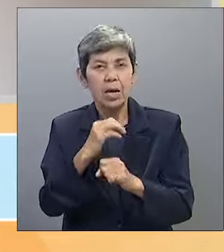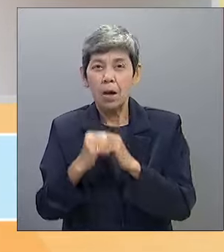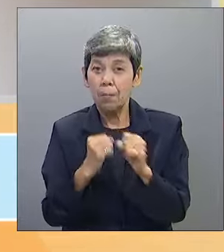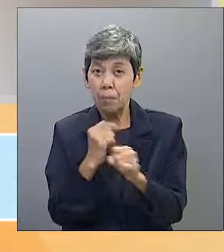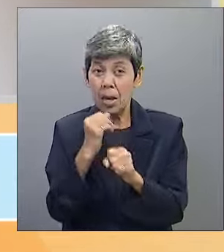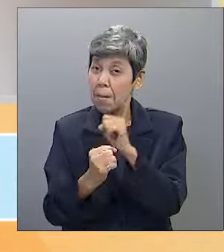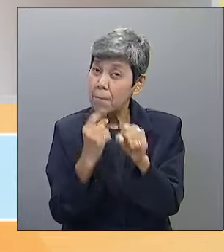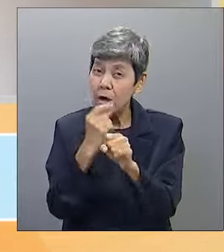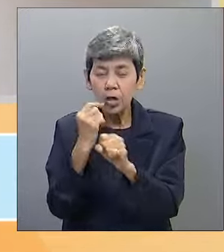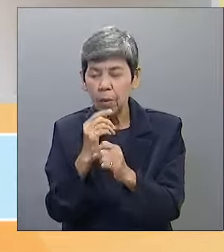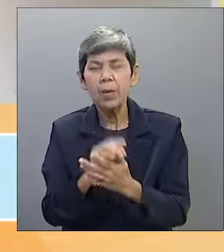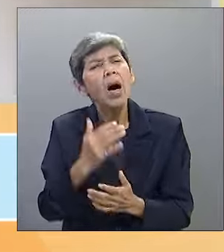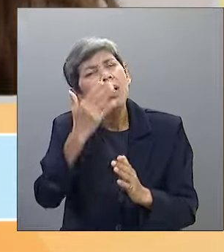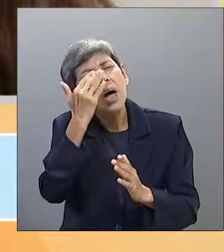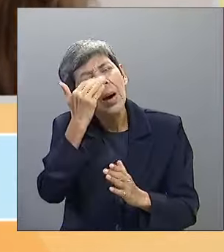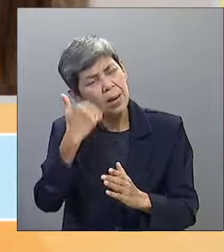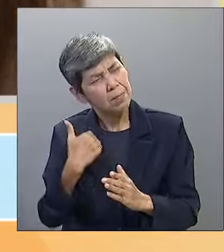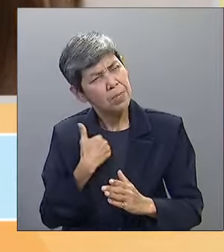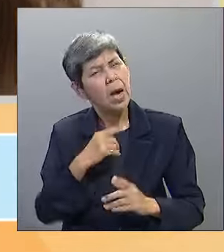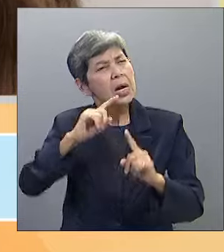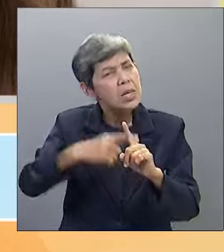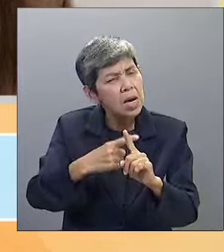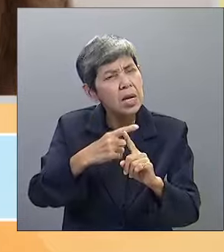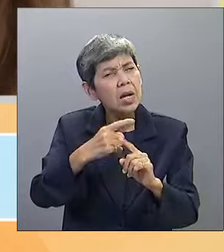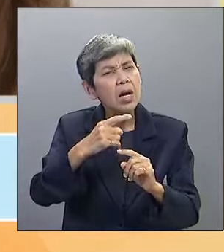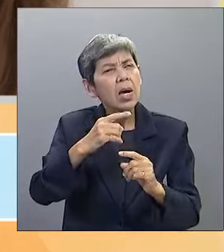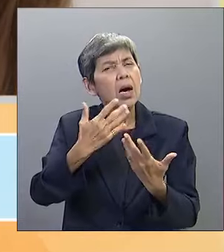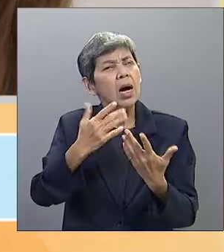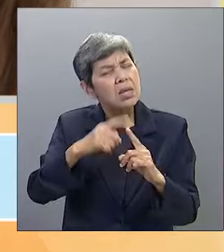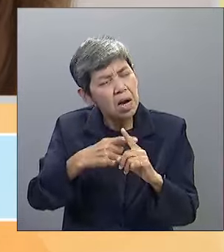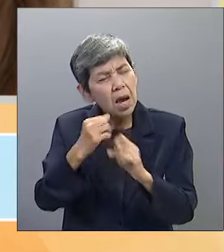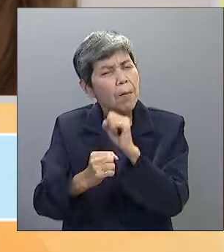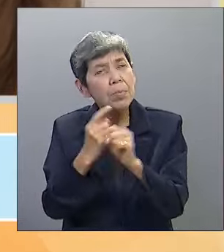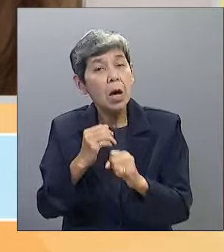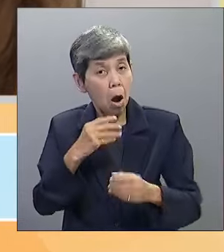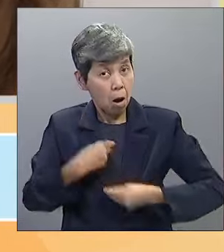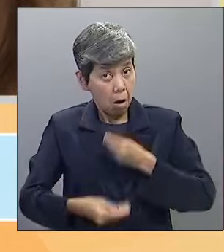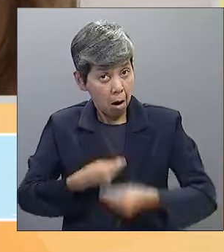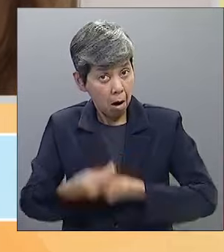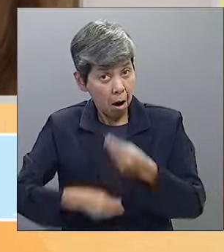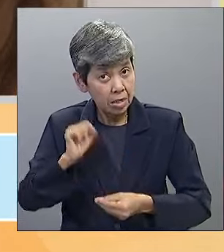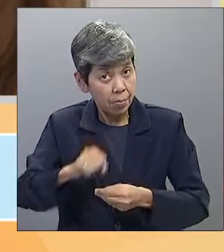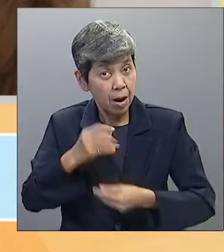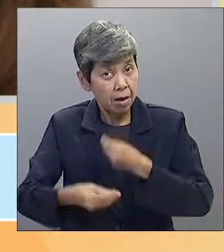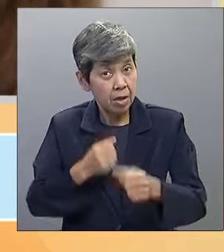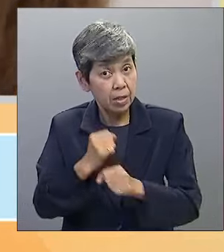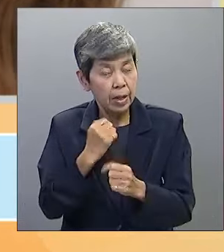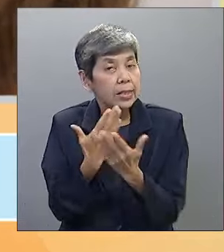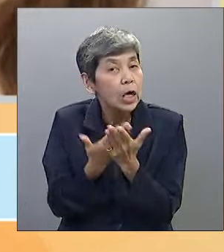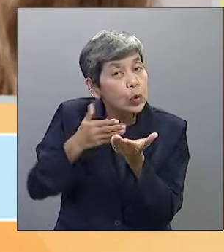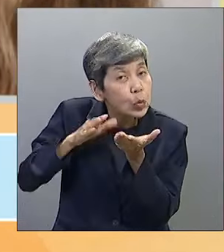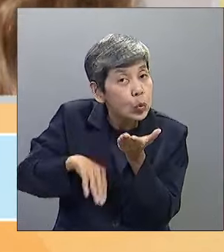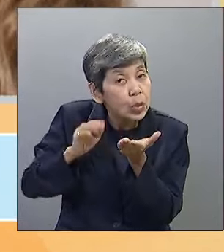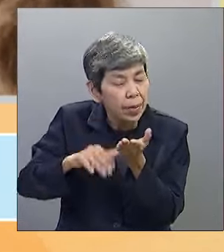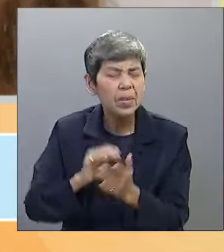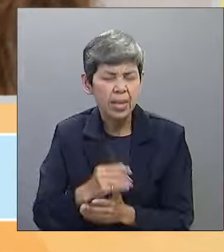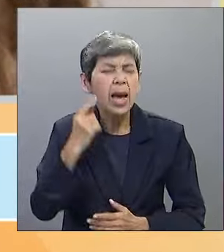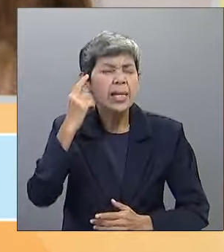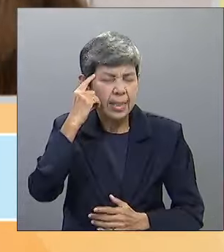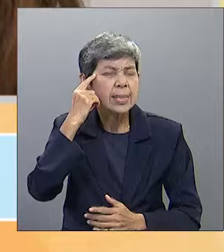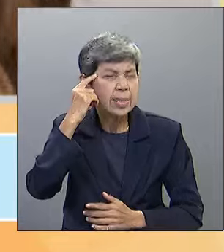ได้ปี2ปี เหตุผลที่มันต้องมีแบบรายเดือนรายปีนี่คือเรื่องของมาร์เก็ตติ้งแล้วก็เรื่องของบัดเจ็ตเท่านั้นใช่ไหมฮะคุณหมออ ันนั้นอาจจะเป็น